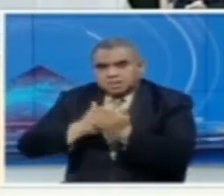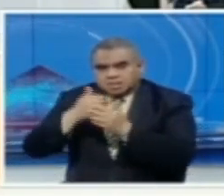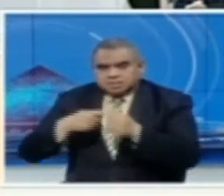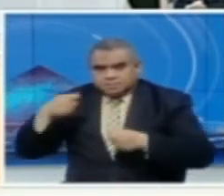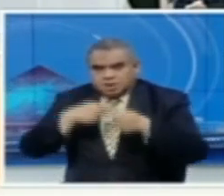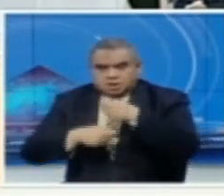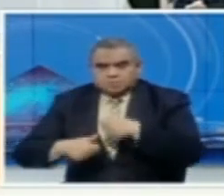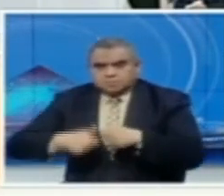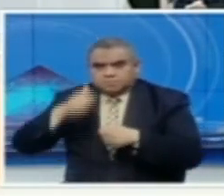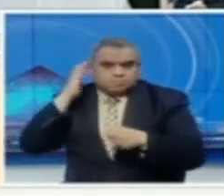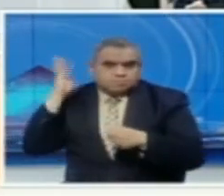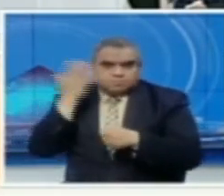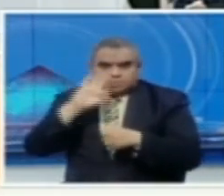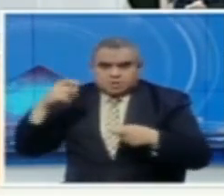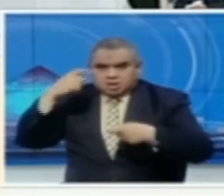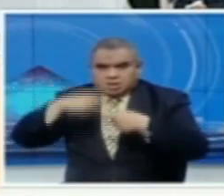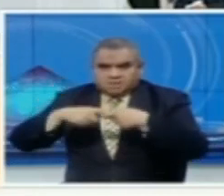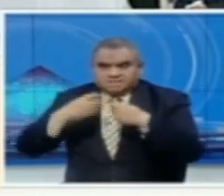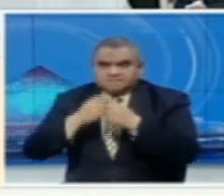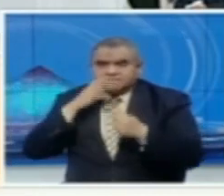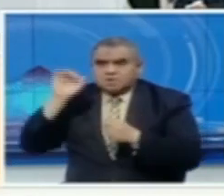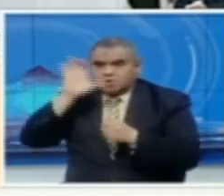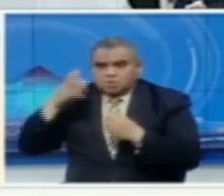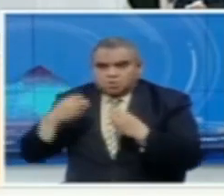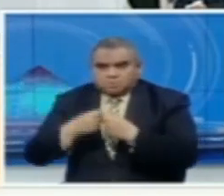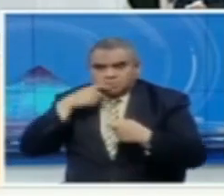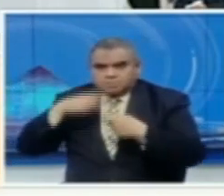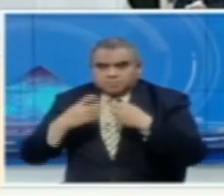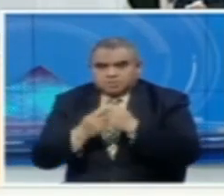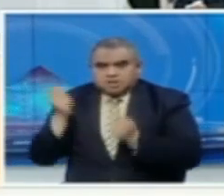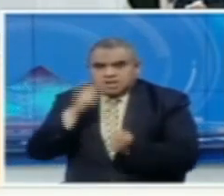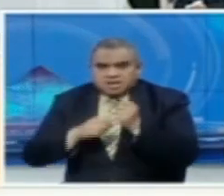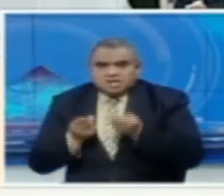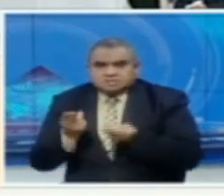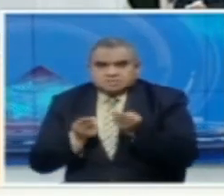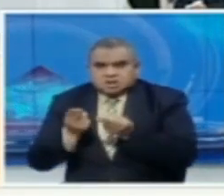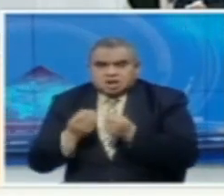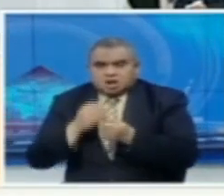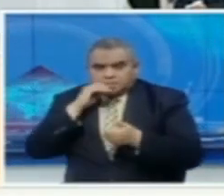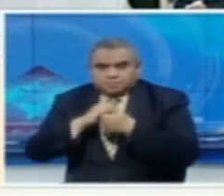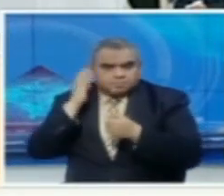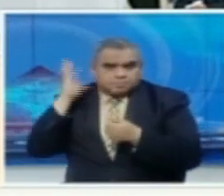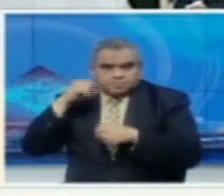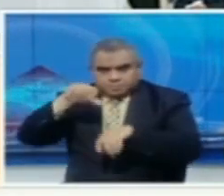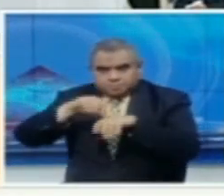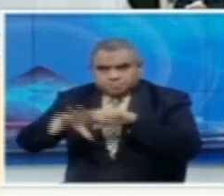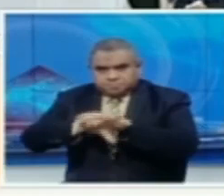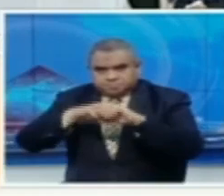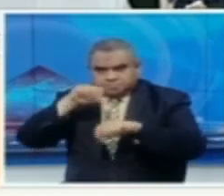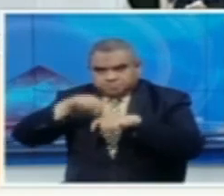من خلال التواصل مع الشركاء الأجانب بشأن المناطق الصناعية المختلفة المزمع إقامتها في